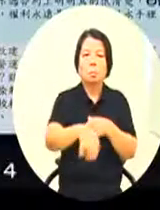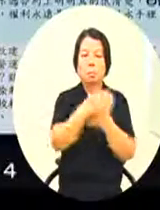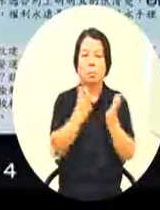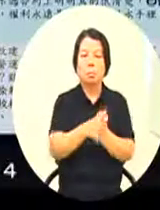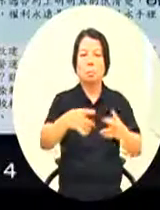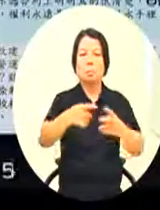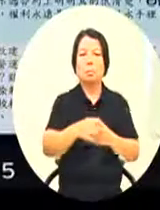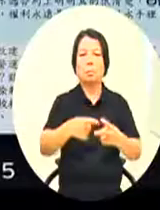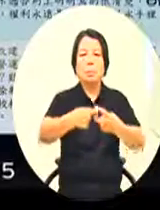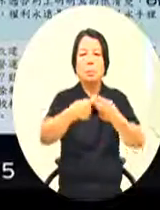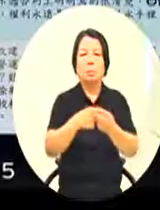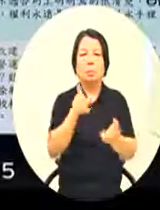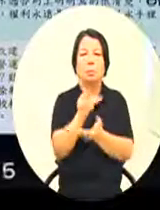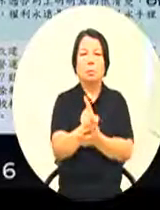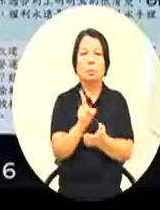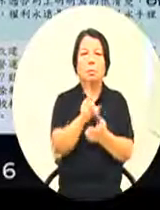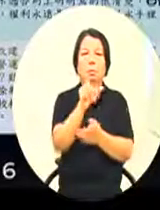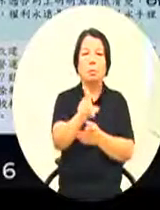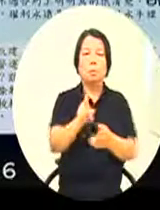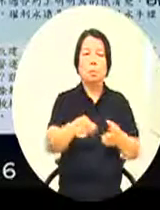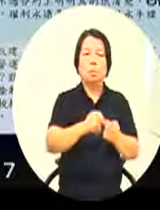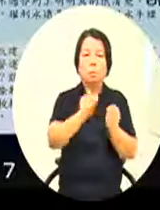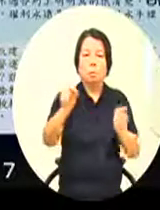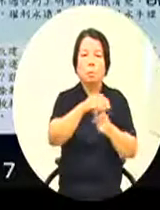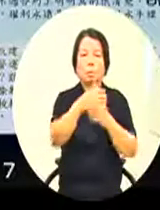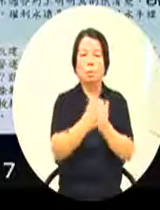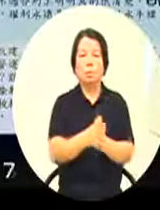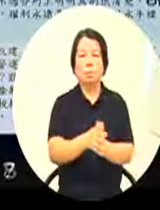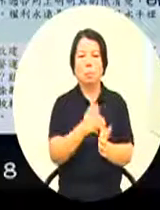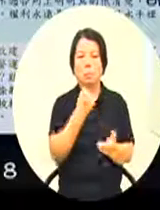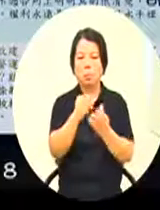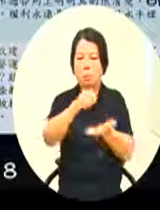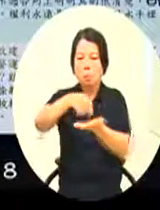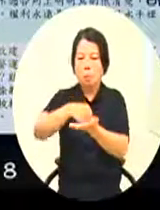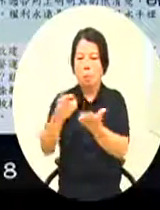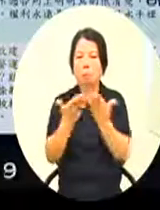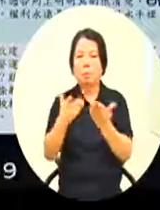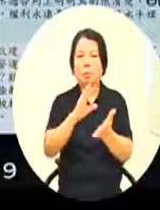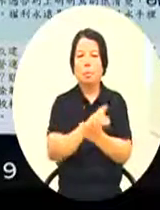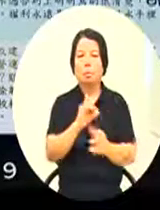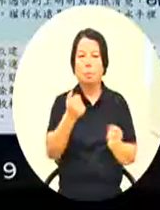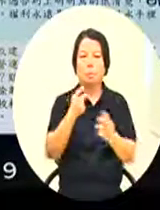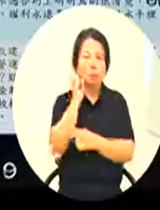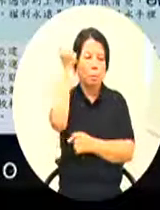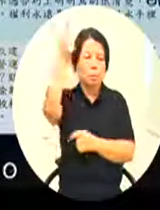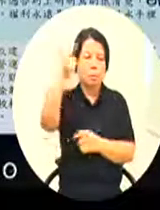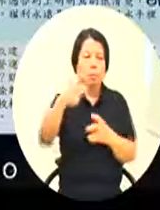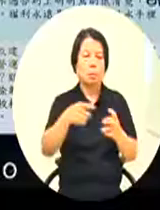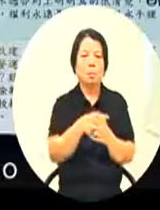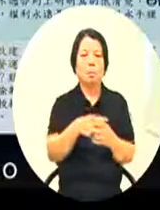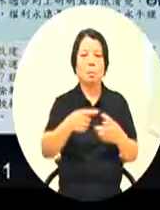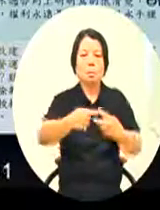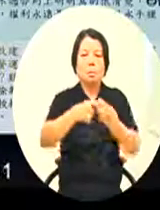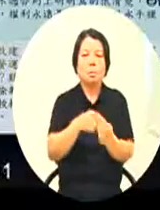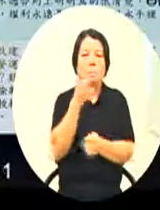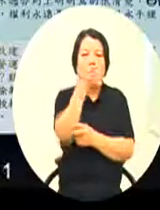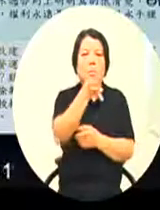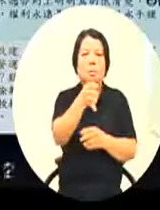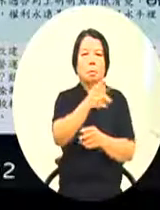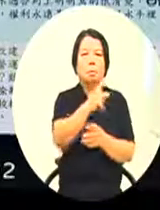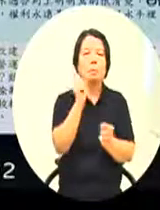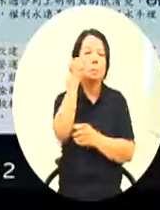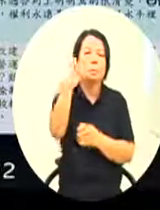我们拆穿的谎言。李克勇纪念馆明明白白就写清楚，如果不是纪念李克勇，那不然他是纪念谁啊？